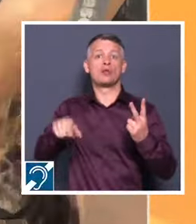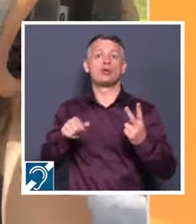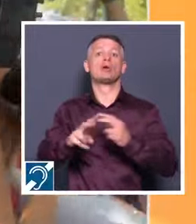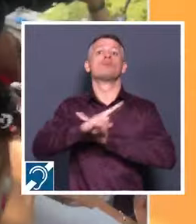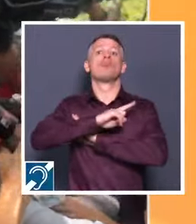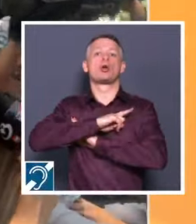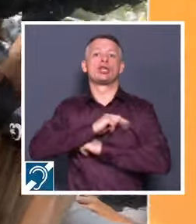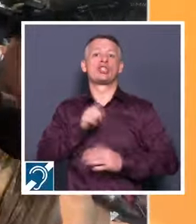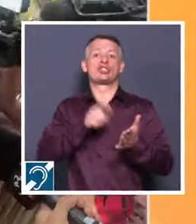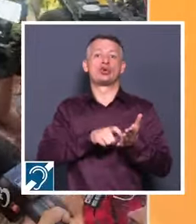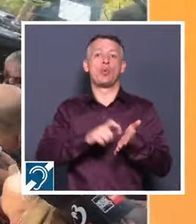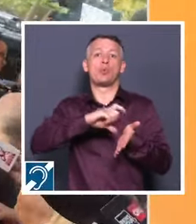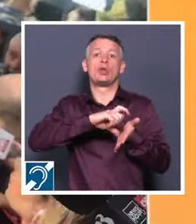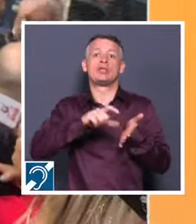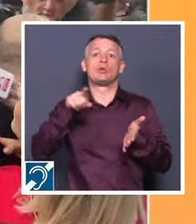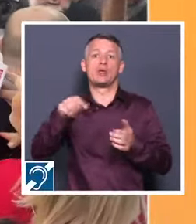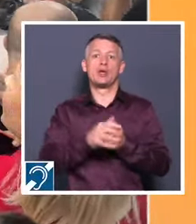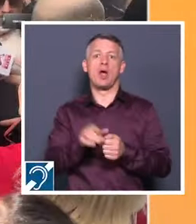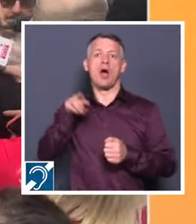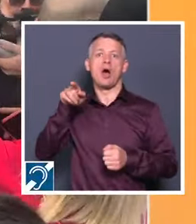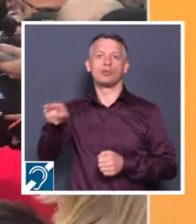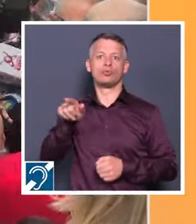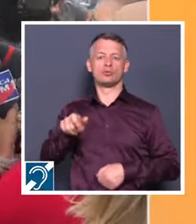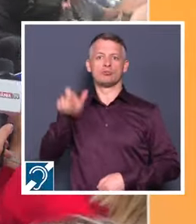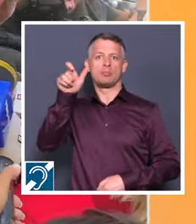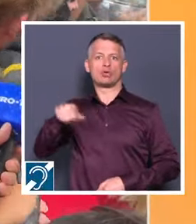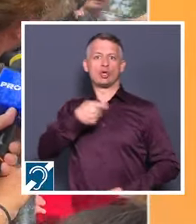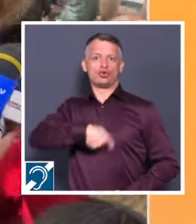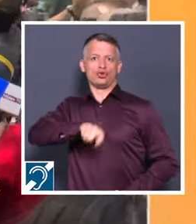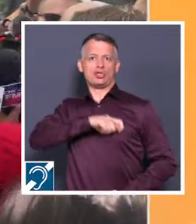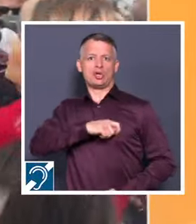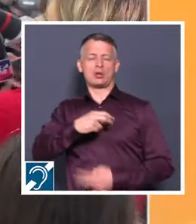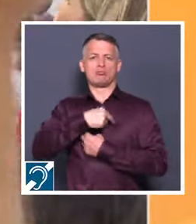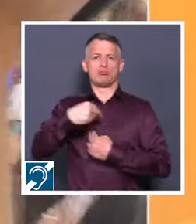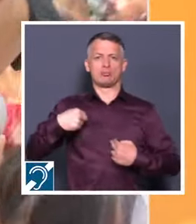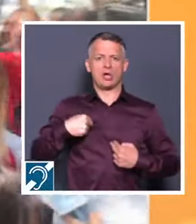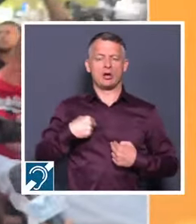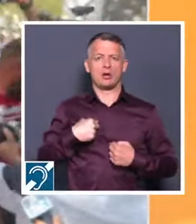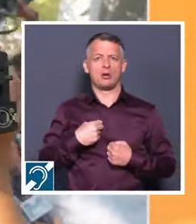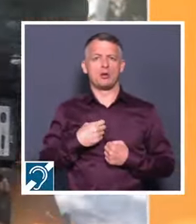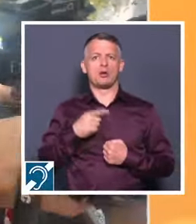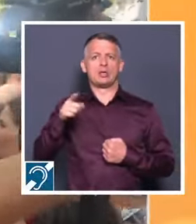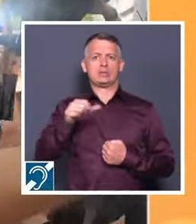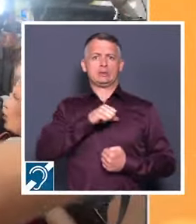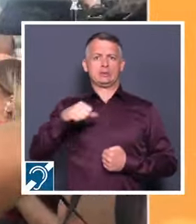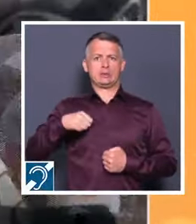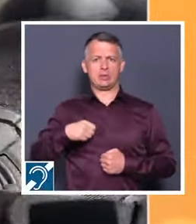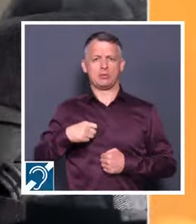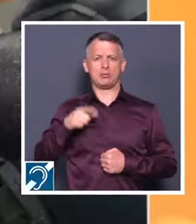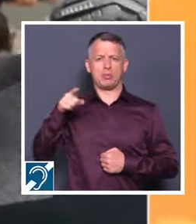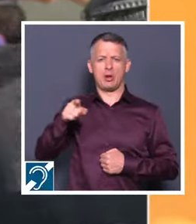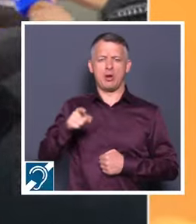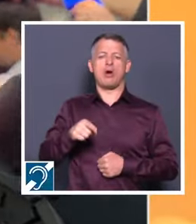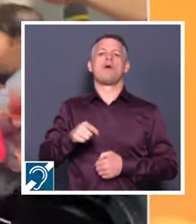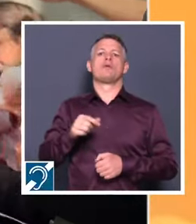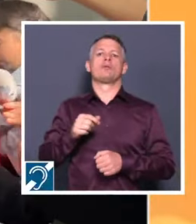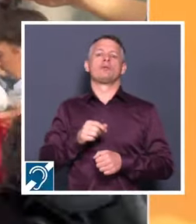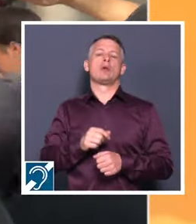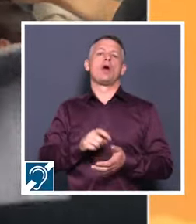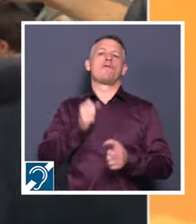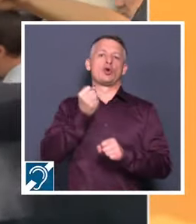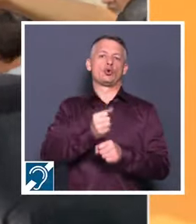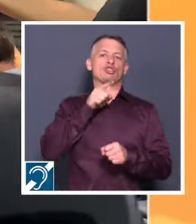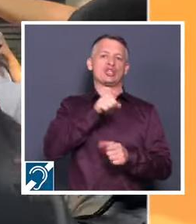buletinul acesteia. Atunci s-au sesizat inspectorii judiciari care s-au sesizat din oficiu și vizează